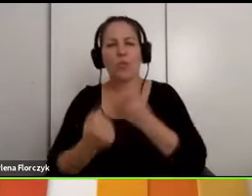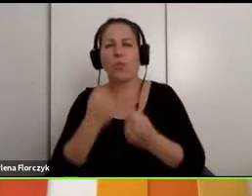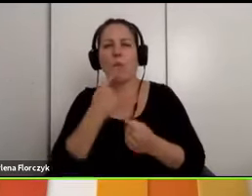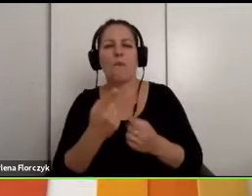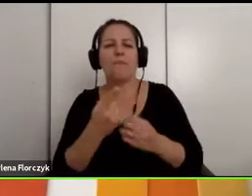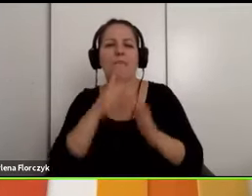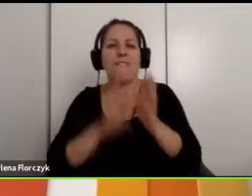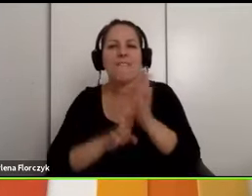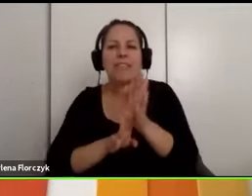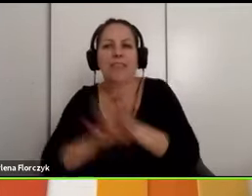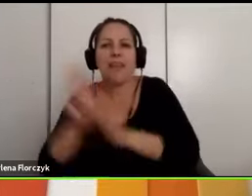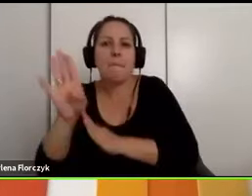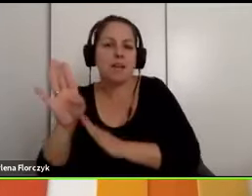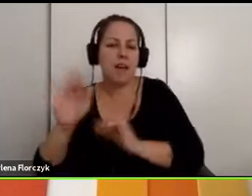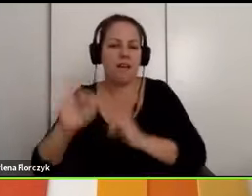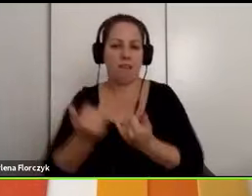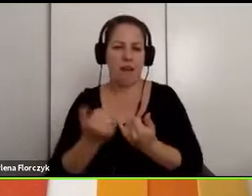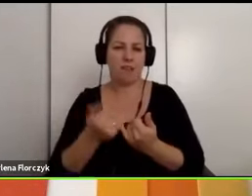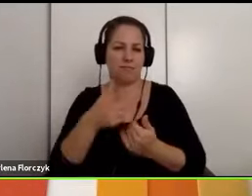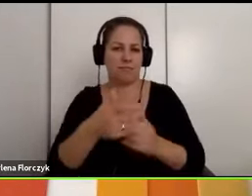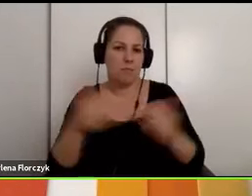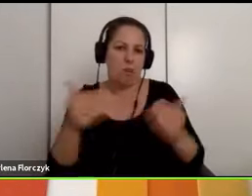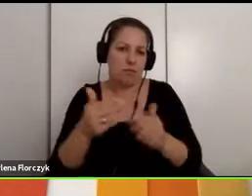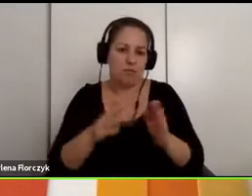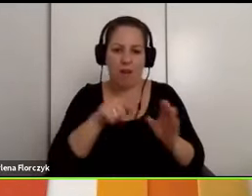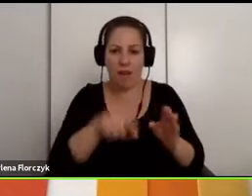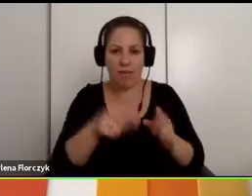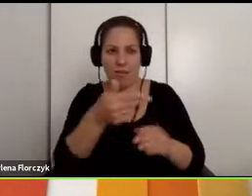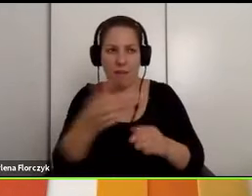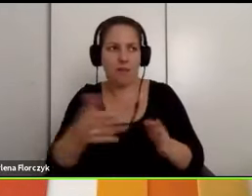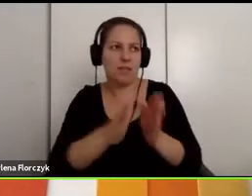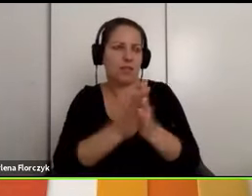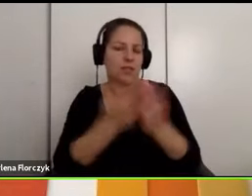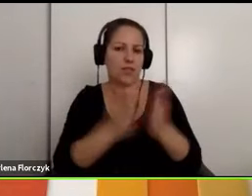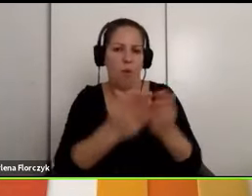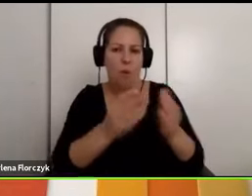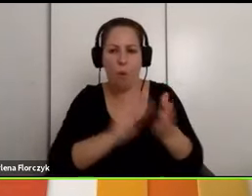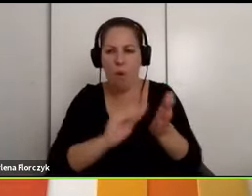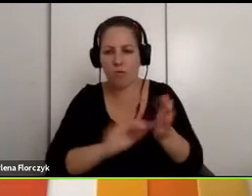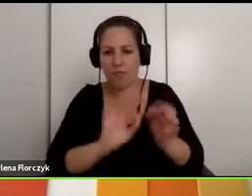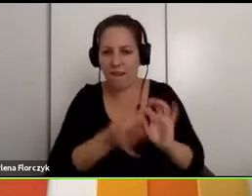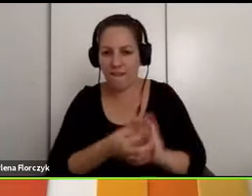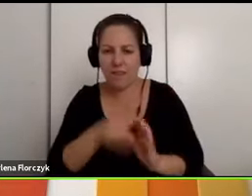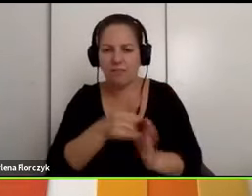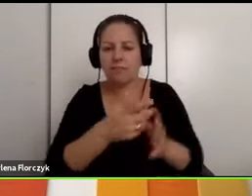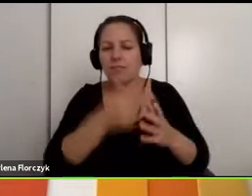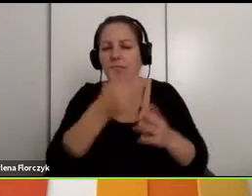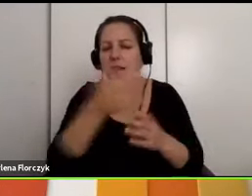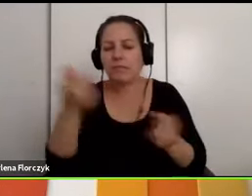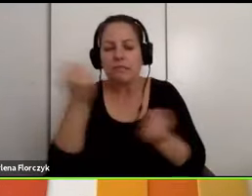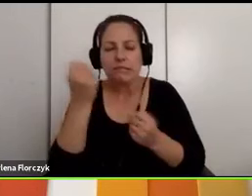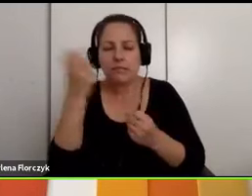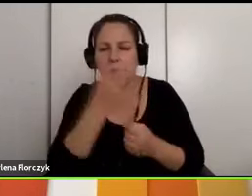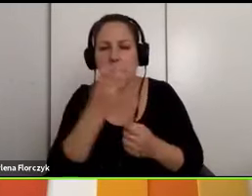ona wygląda, dlatego że o tym można by napisać książkę. To znaczy to jest tak ciekawy temat, w związku z tym, że pedagogika teatru